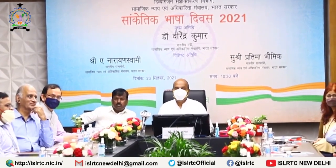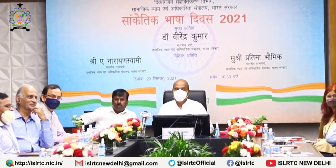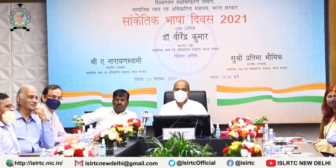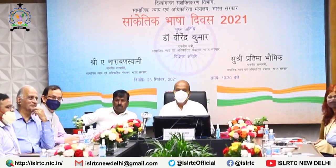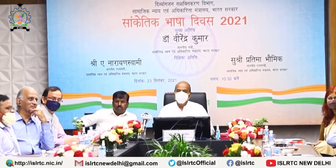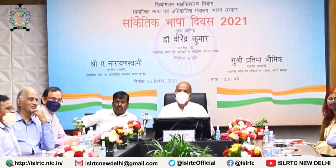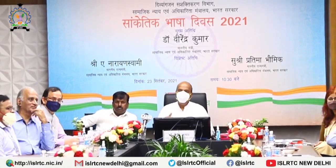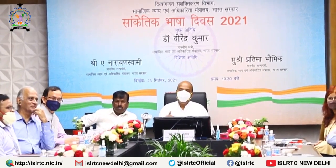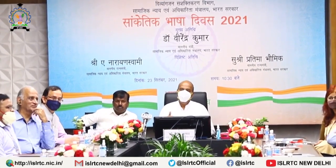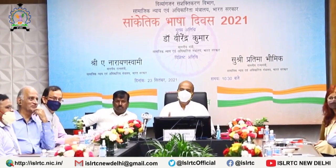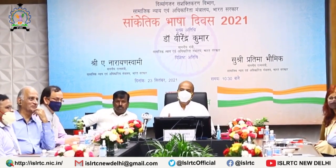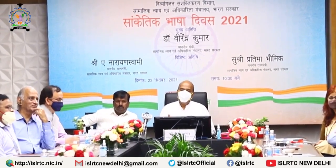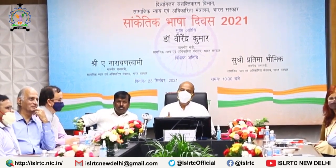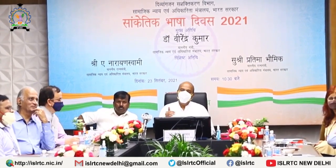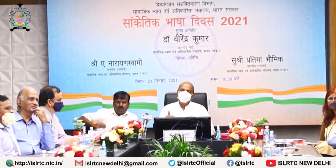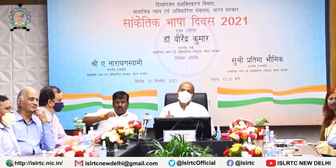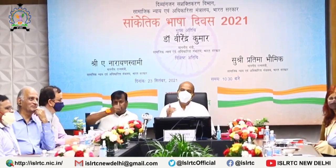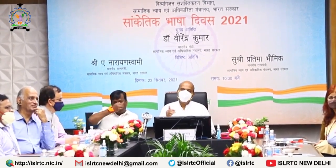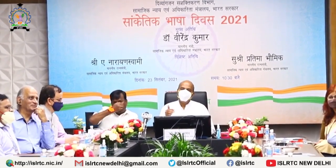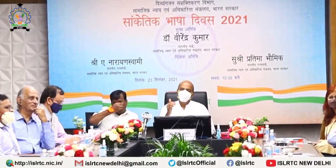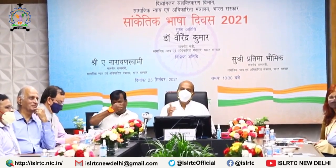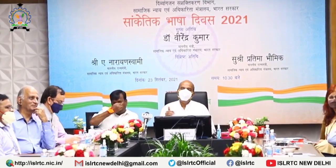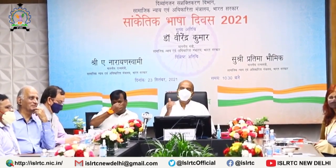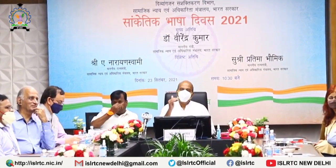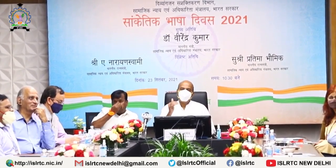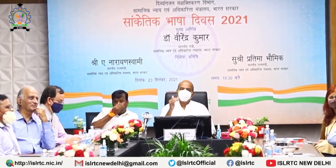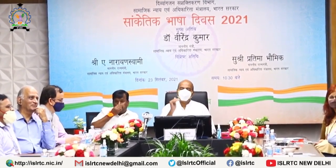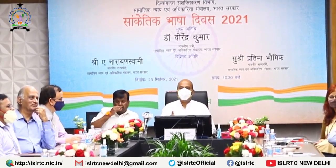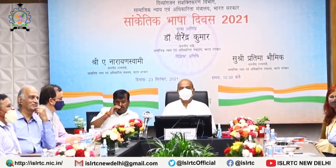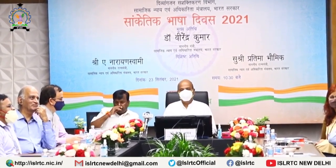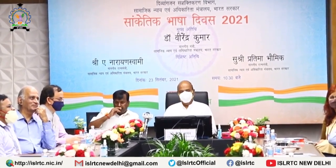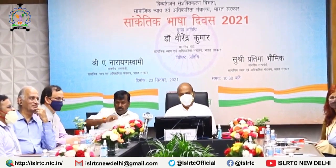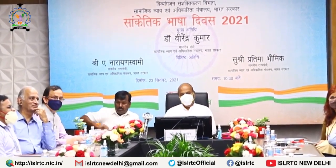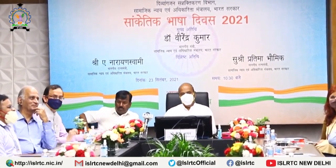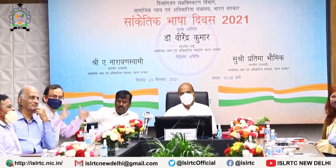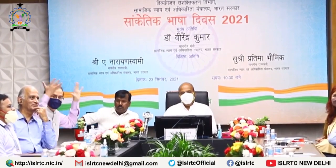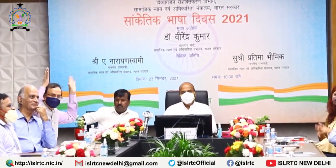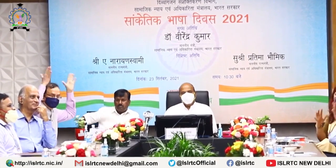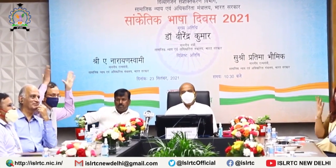सफलता प्राप्त की है। आप अपने जीवन में ऐसे ही निरंतर ऊंचाइयों की ओर अग्रसर होते रहें।